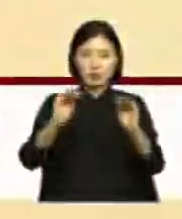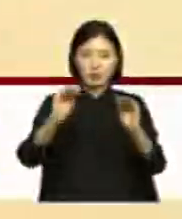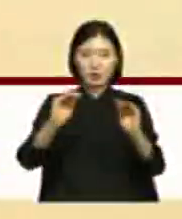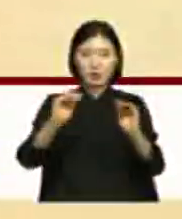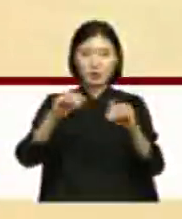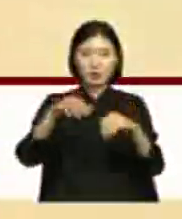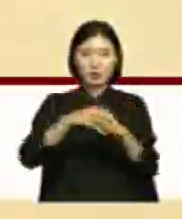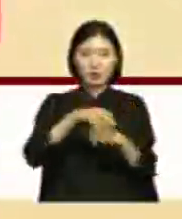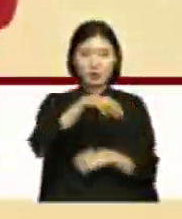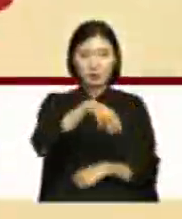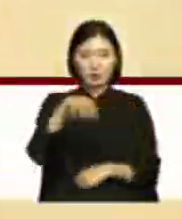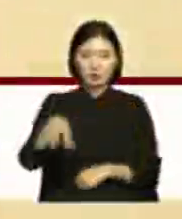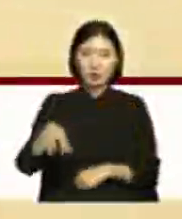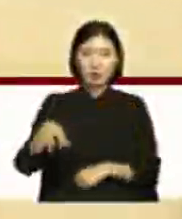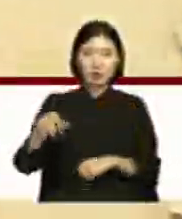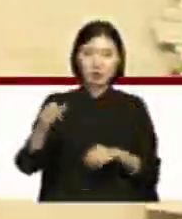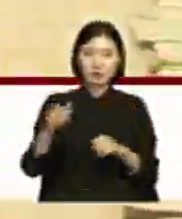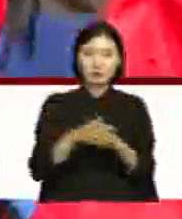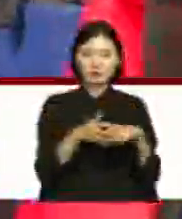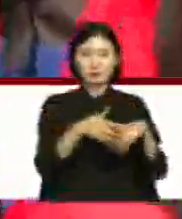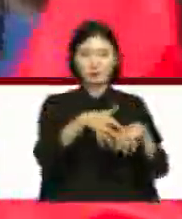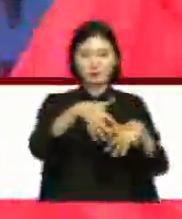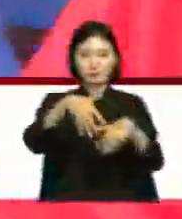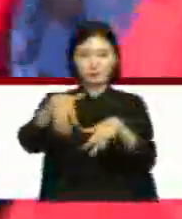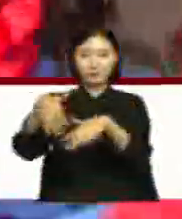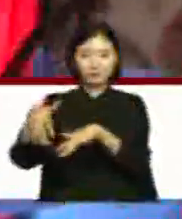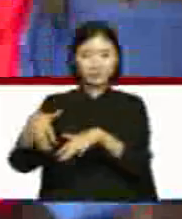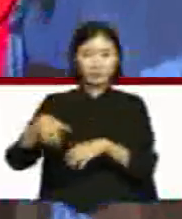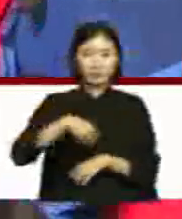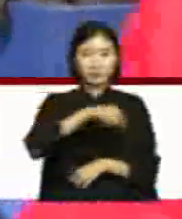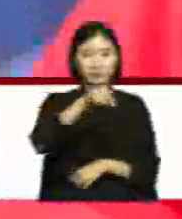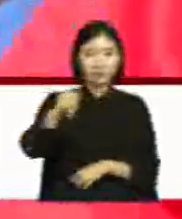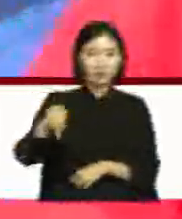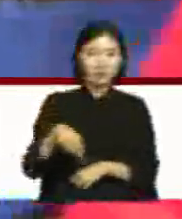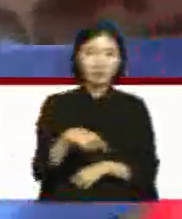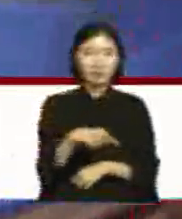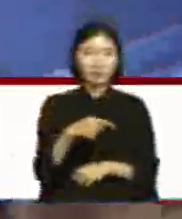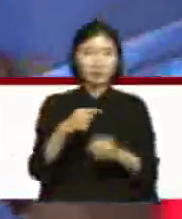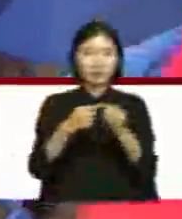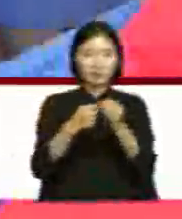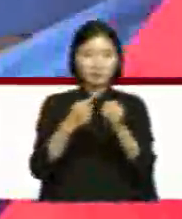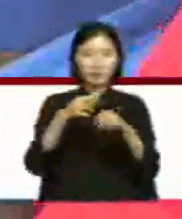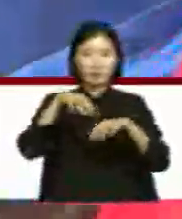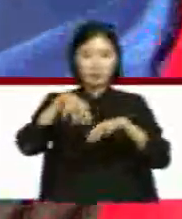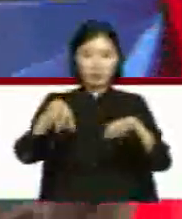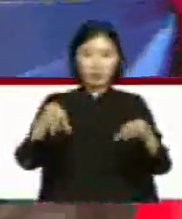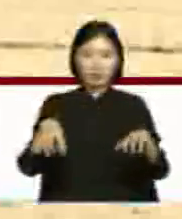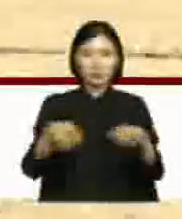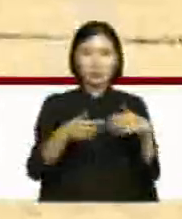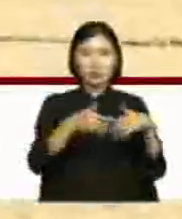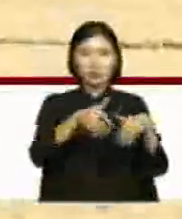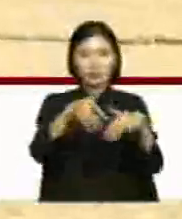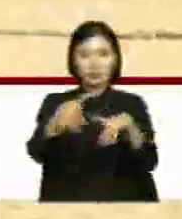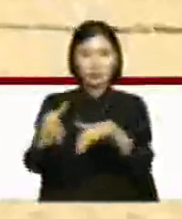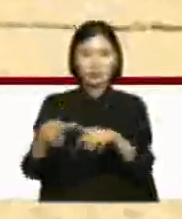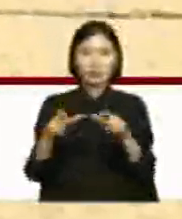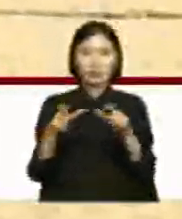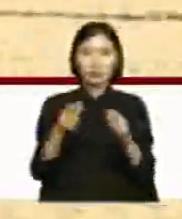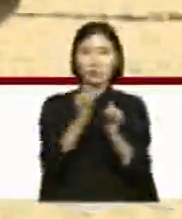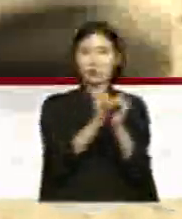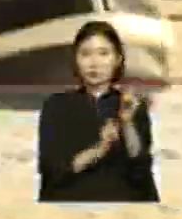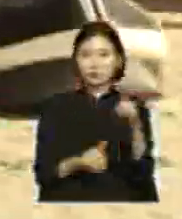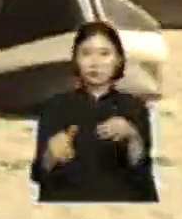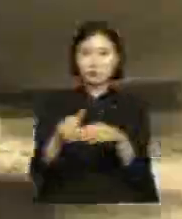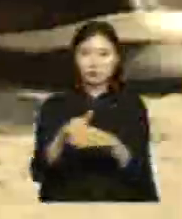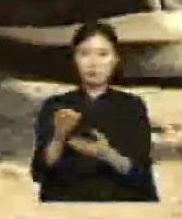사직동 을 걸어간 어가행렬 딴 일대를 통치한 3종 마을의 3종 마루 까지 행진하며 지역의 역사